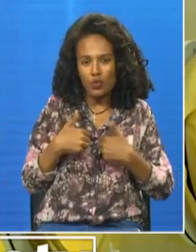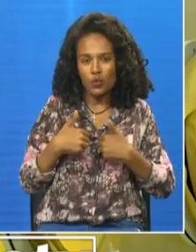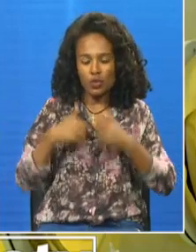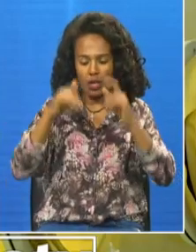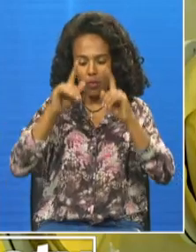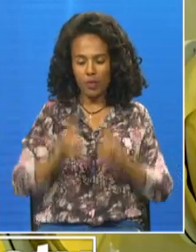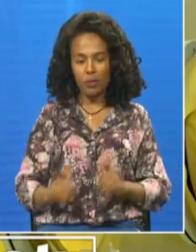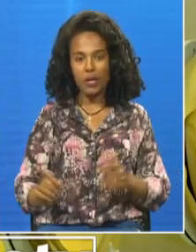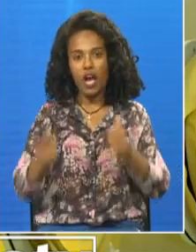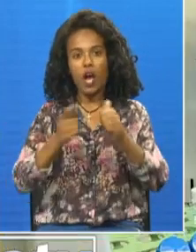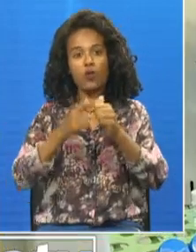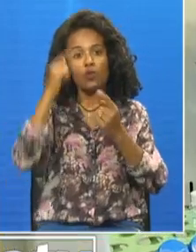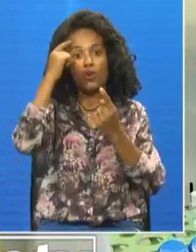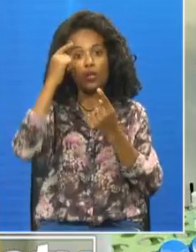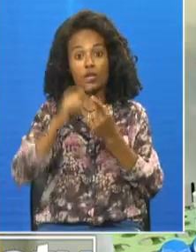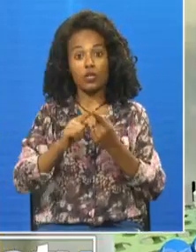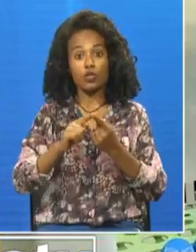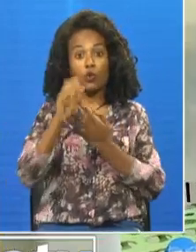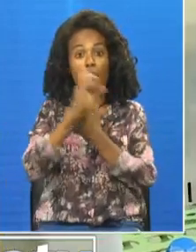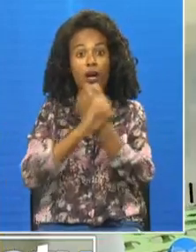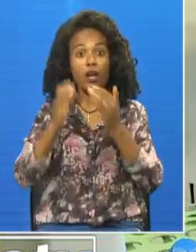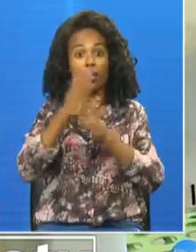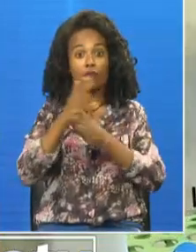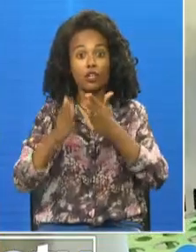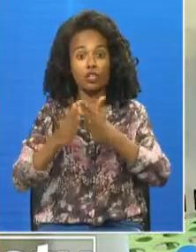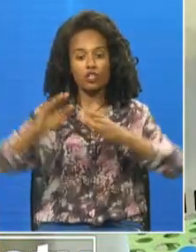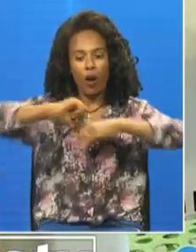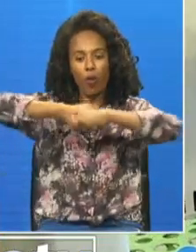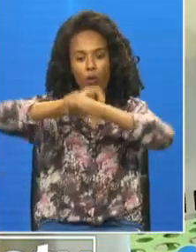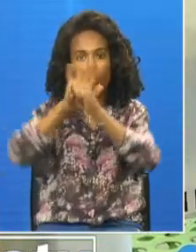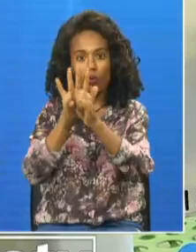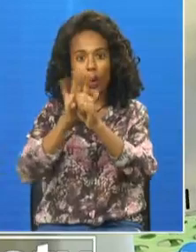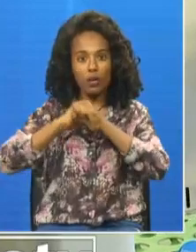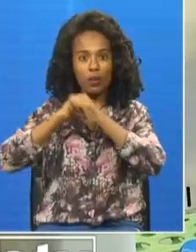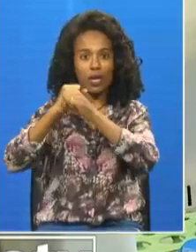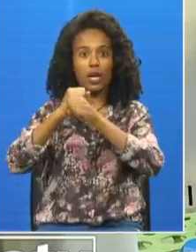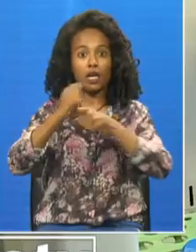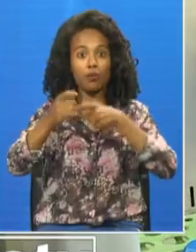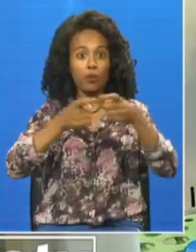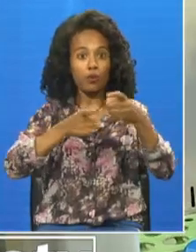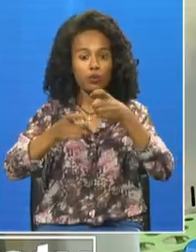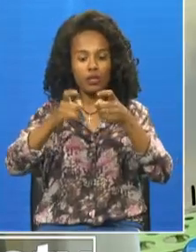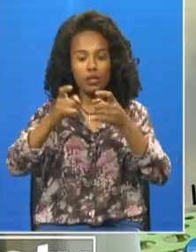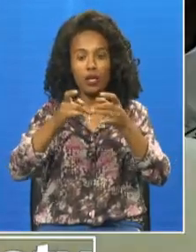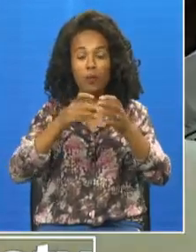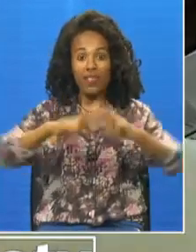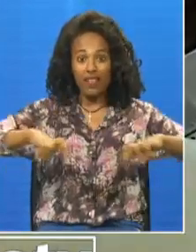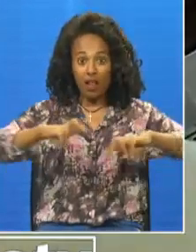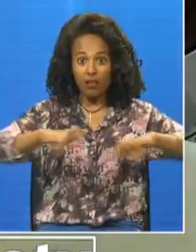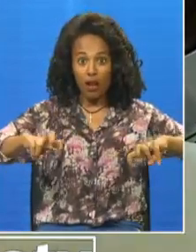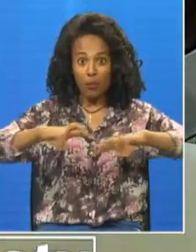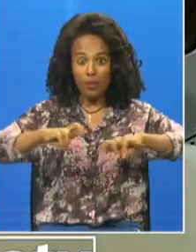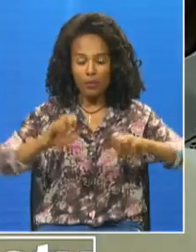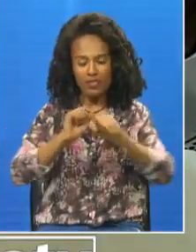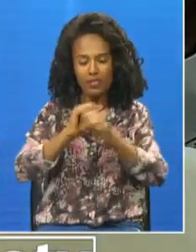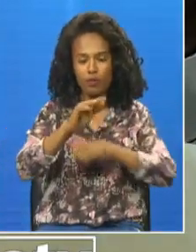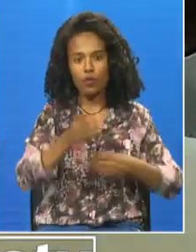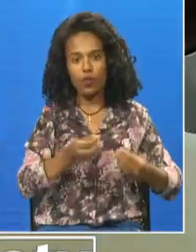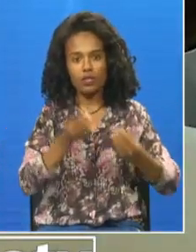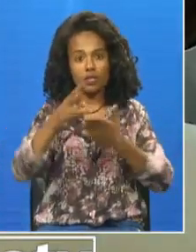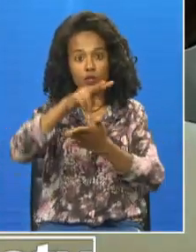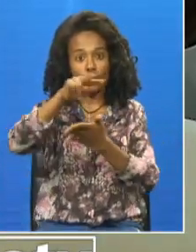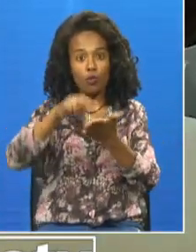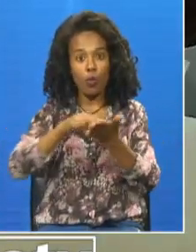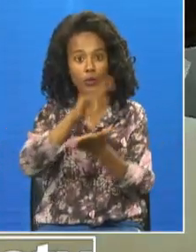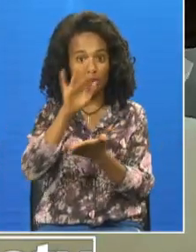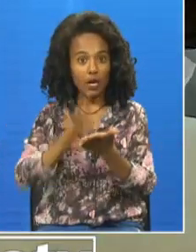ያው ርቀቱን ጠብቆ የሚሰለፍ ሰው አለ፣ ከመሃል ሰልፍም ያመልጥ ሰው አለ። እዛ ጋር ለምን ገባ ሲባል በቃ በዛ ጭቅጭቅ ይነሳል፣ እንደገና ያው